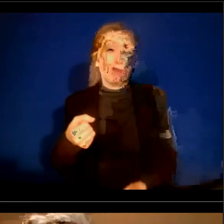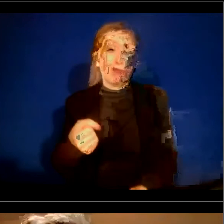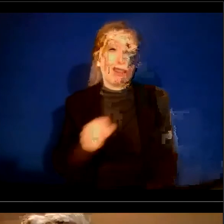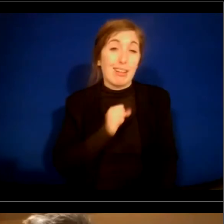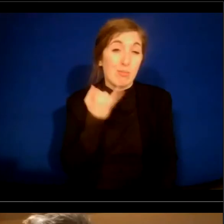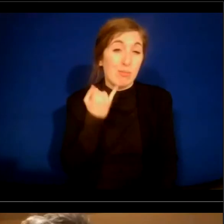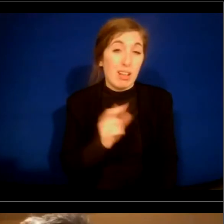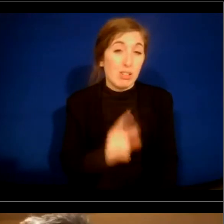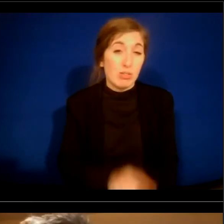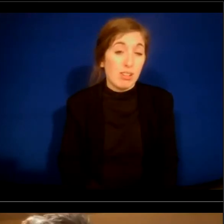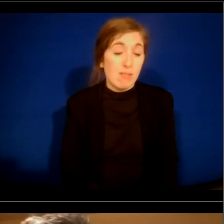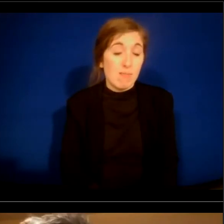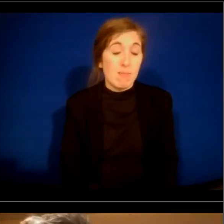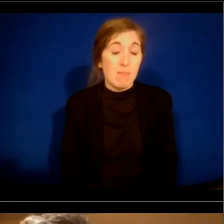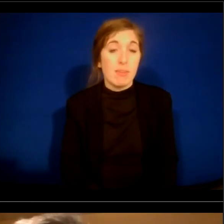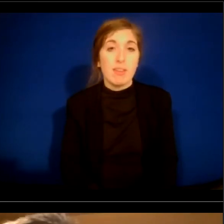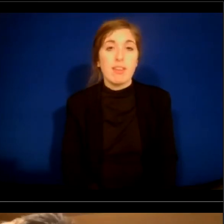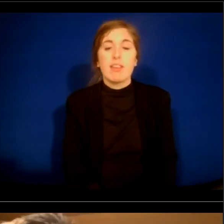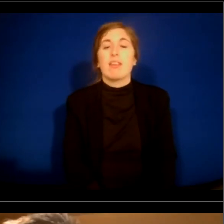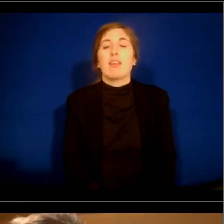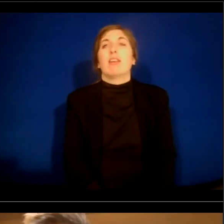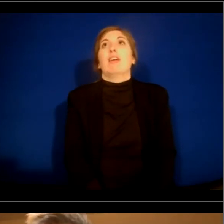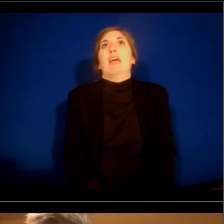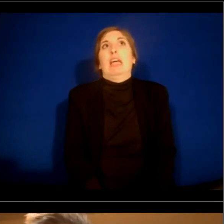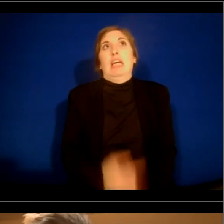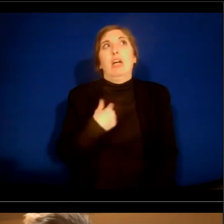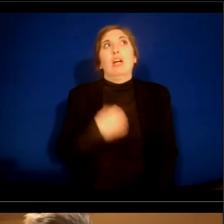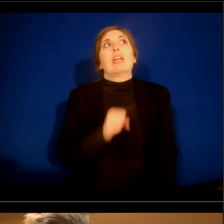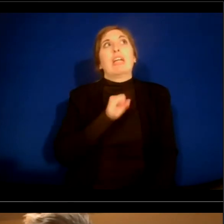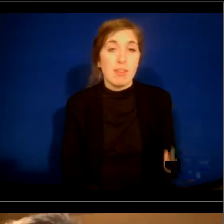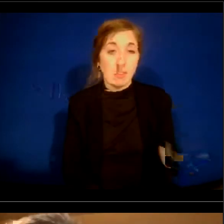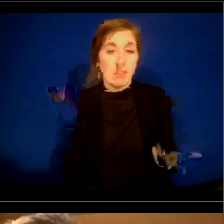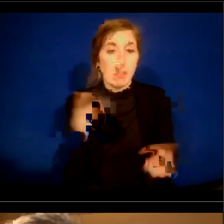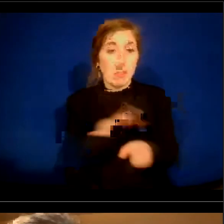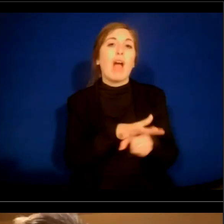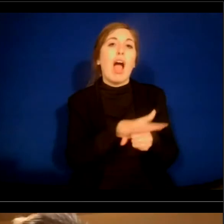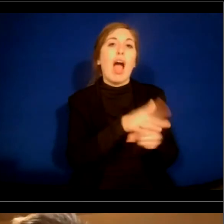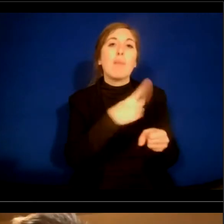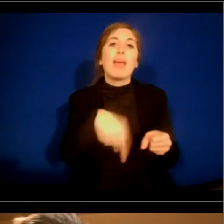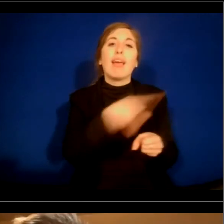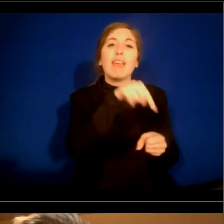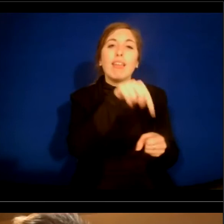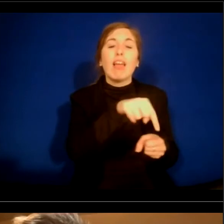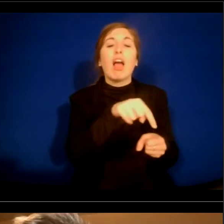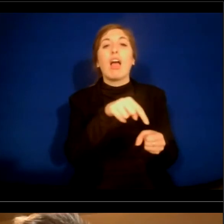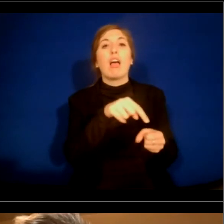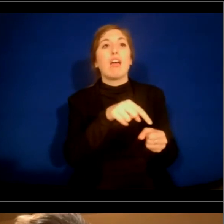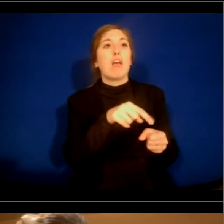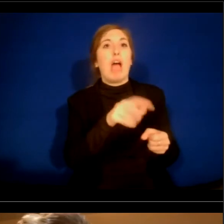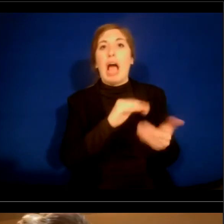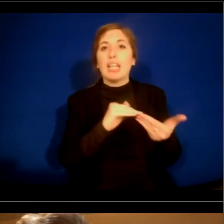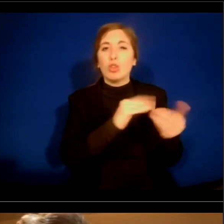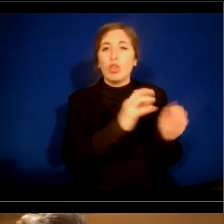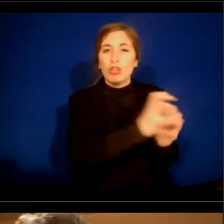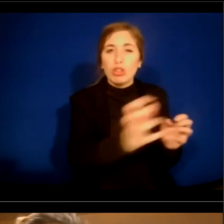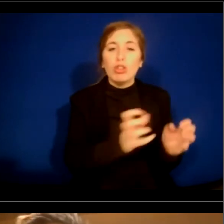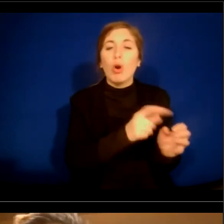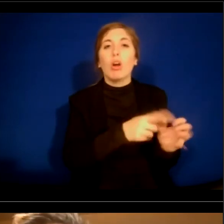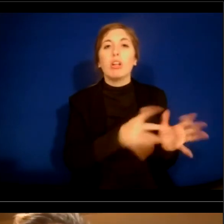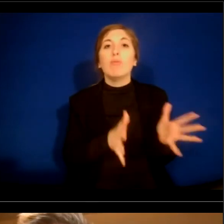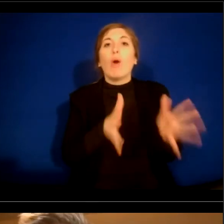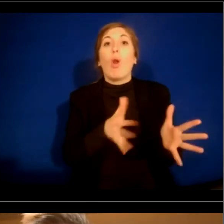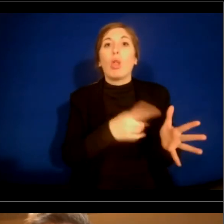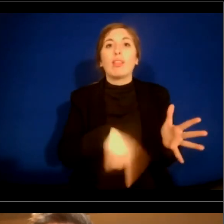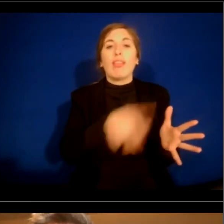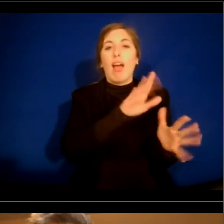entrano all'interno di un assetto istituzionale con fondi propri, perché fondi pubblici no, e ha bisogno di codici che gli permettono di essere curati, e questi